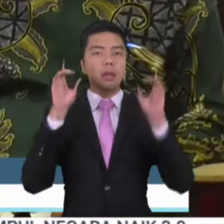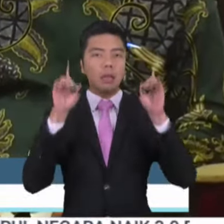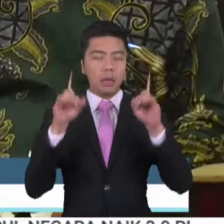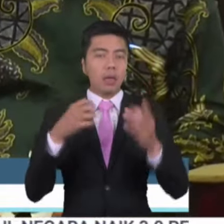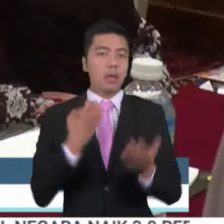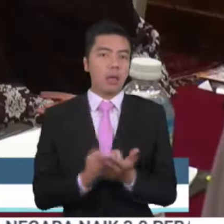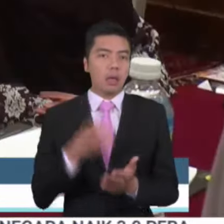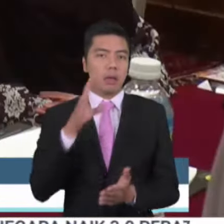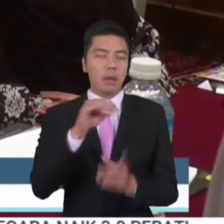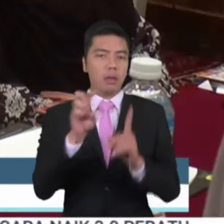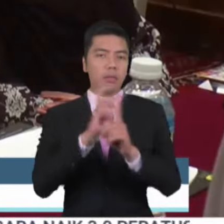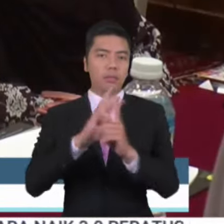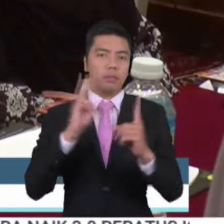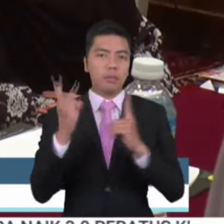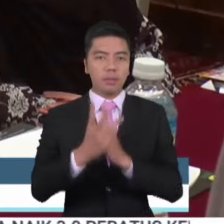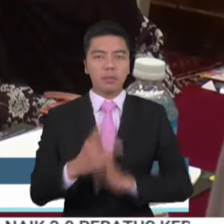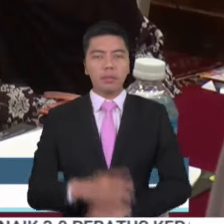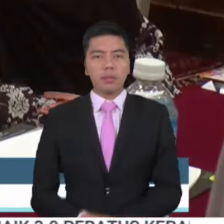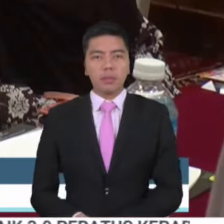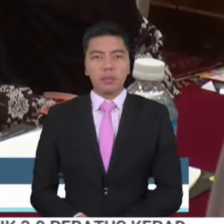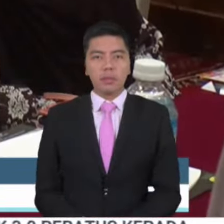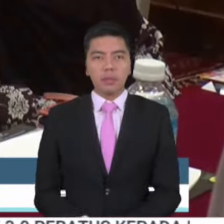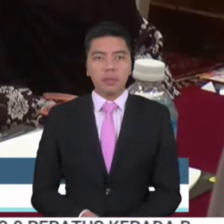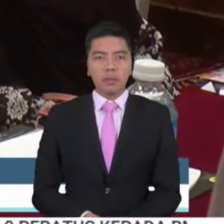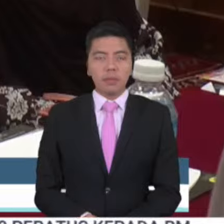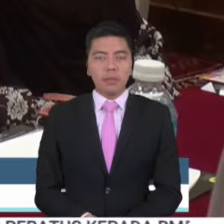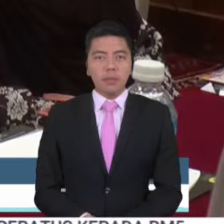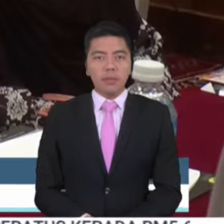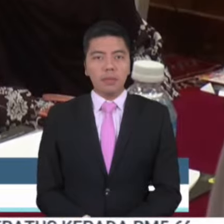pendidikan, ekonomi dan kebajikan.